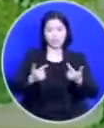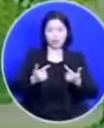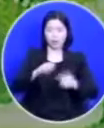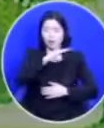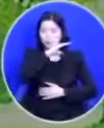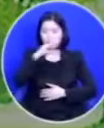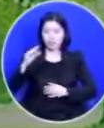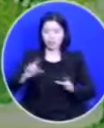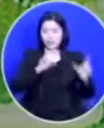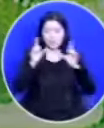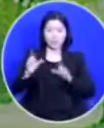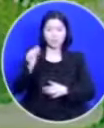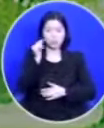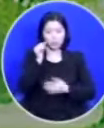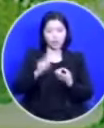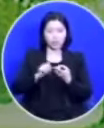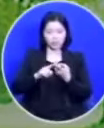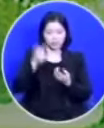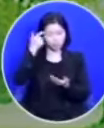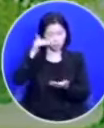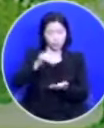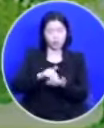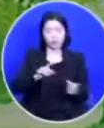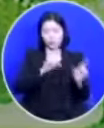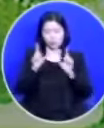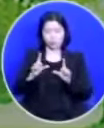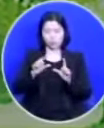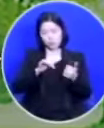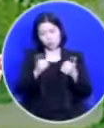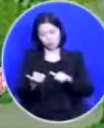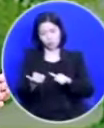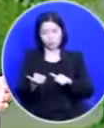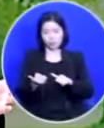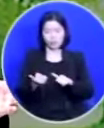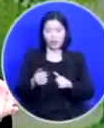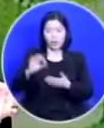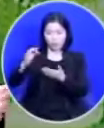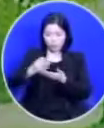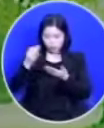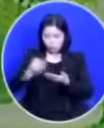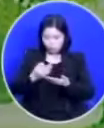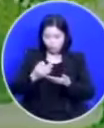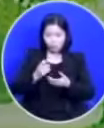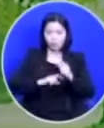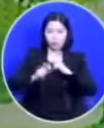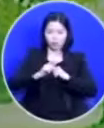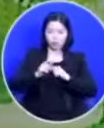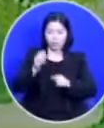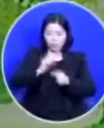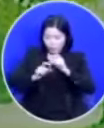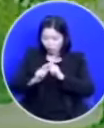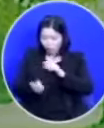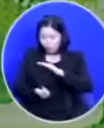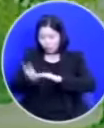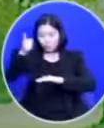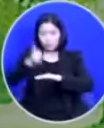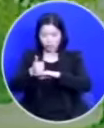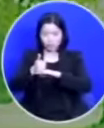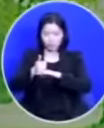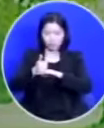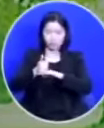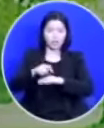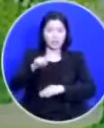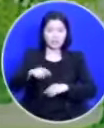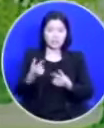것을 후회하면서 죽는다 돈을 조금 더 벌어야 했었는데 조금 더 출 3 했어야 했었는데